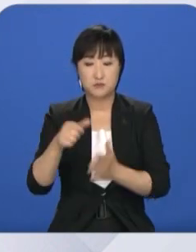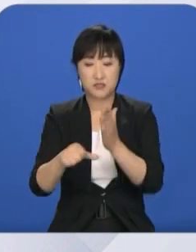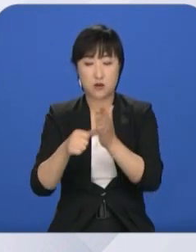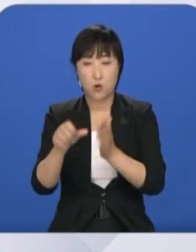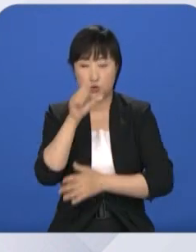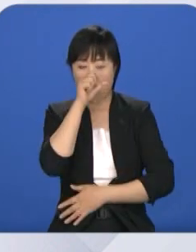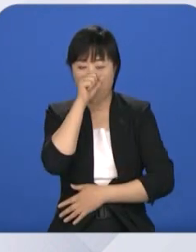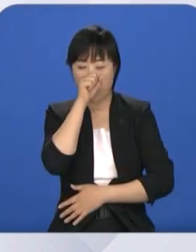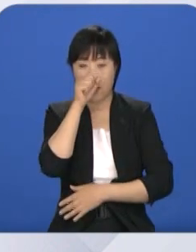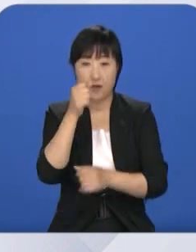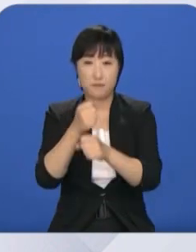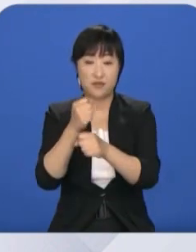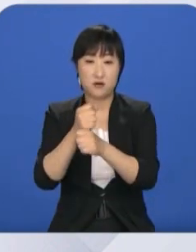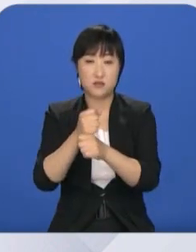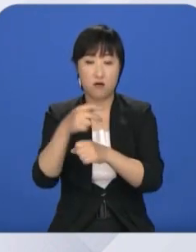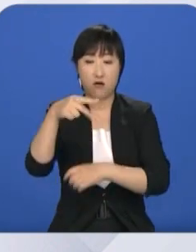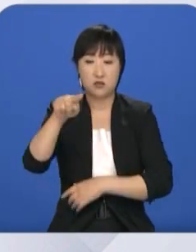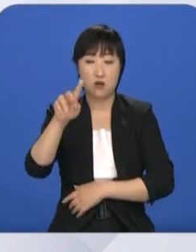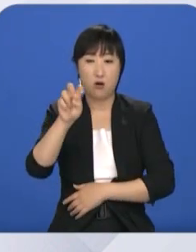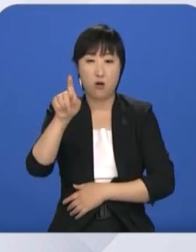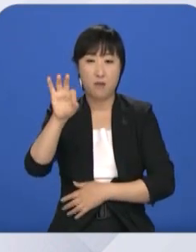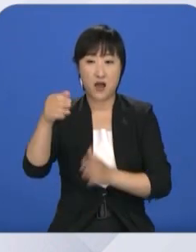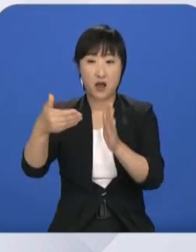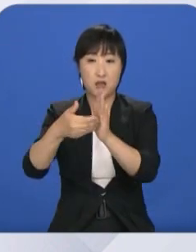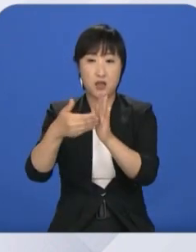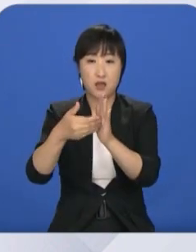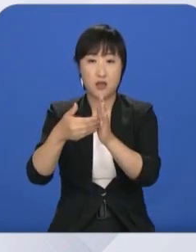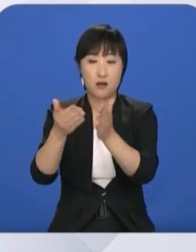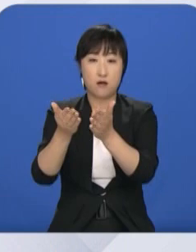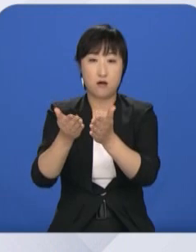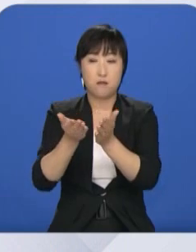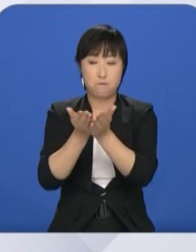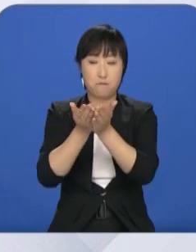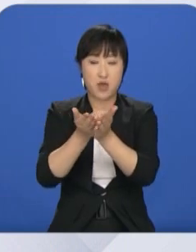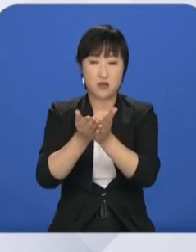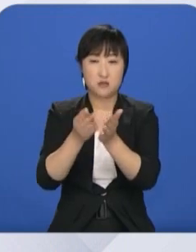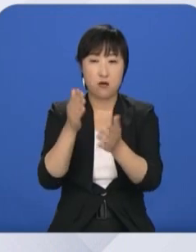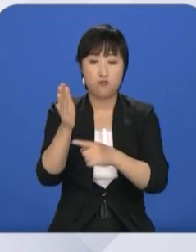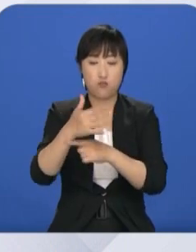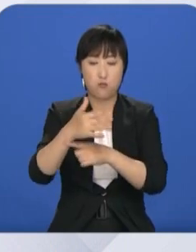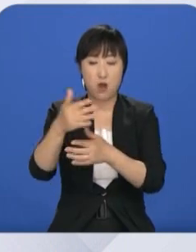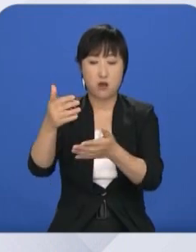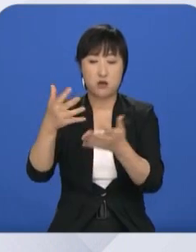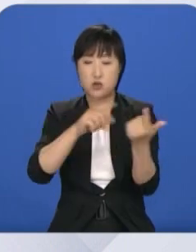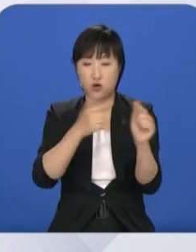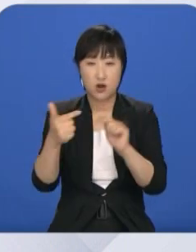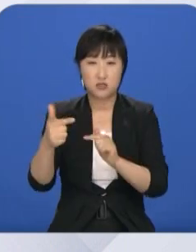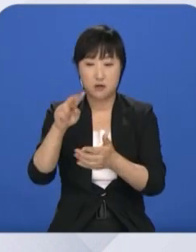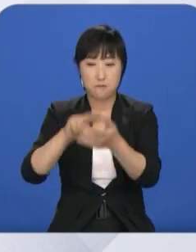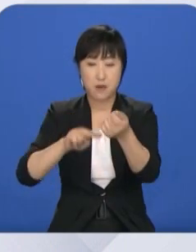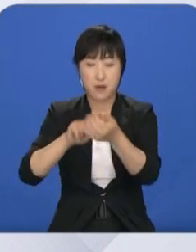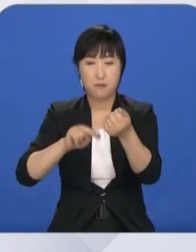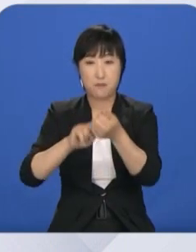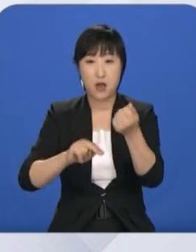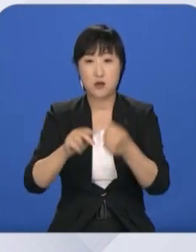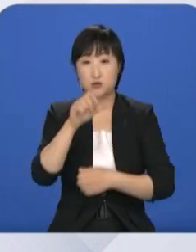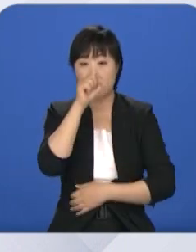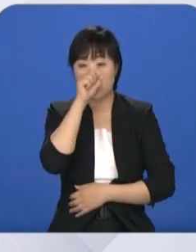해가지고 정말 서망으로 많이 들어오는 그 어종을 판매할 수 있도록 그 어떻게